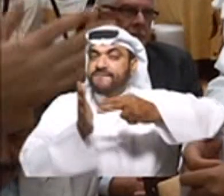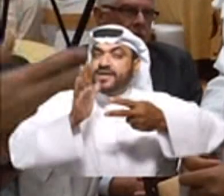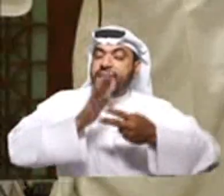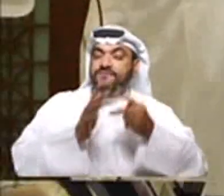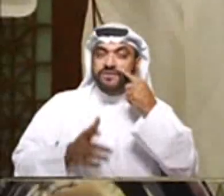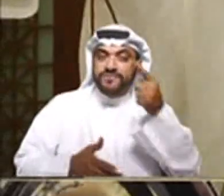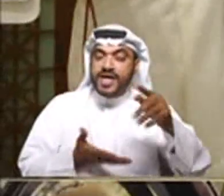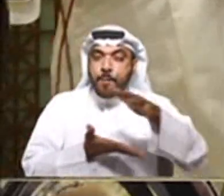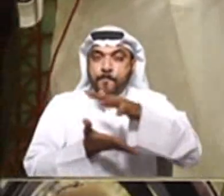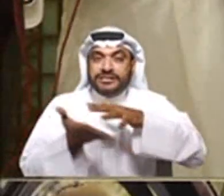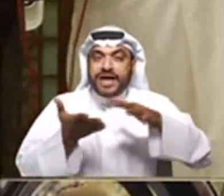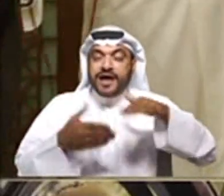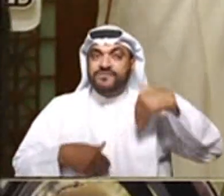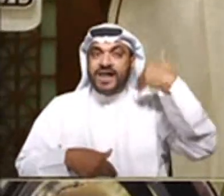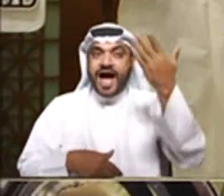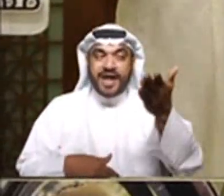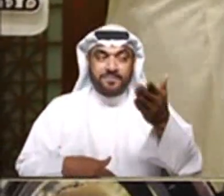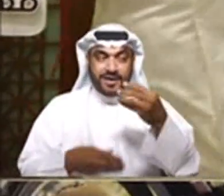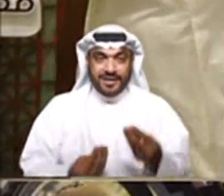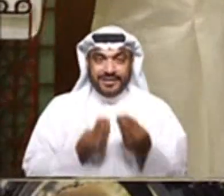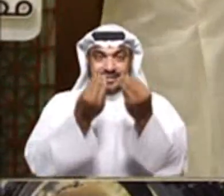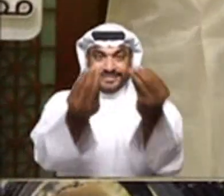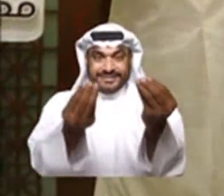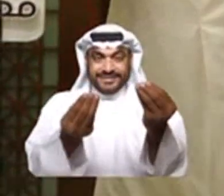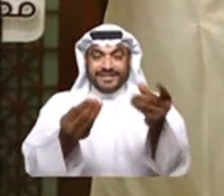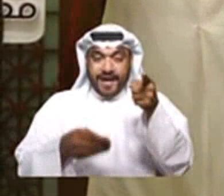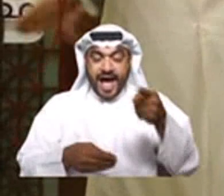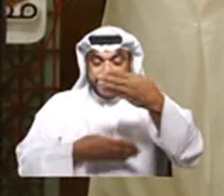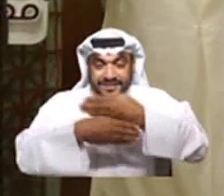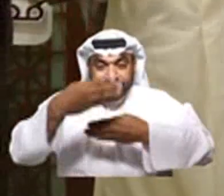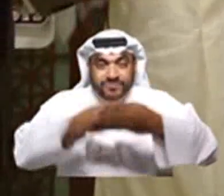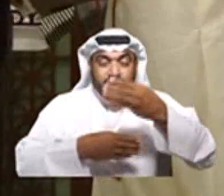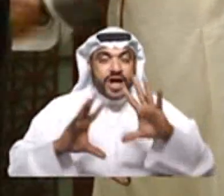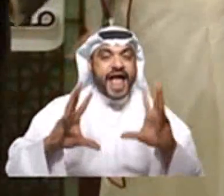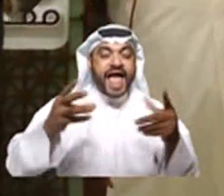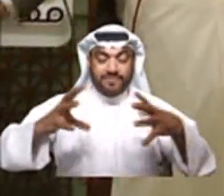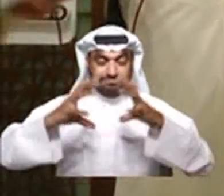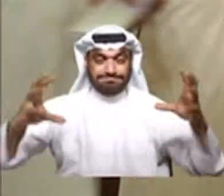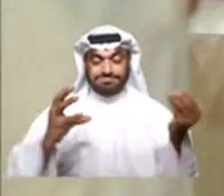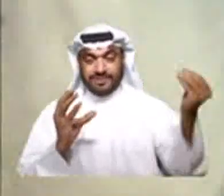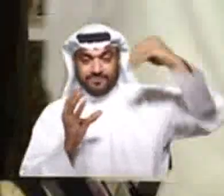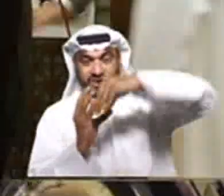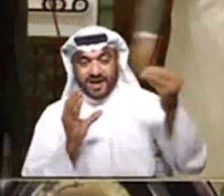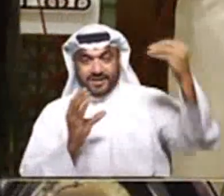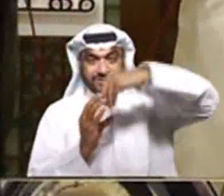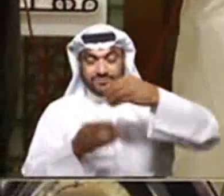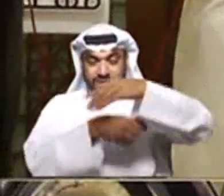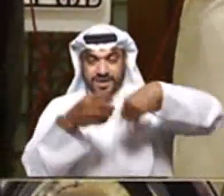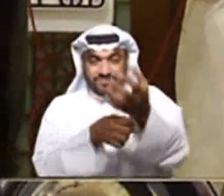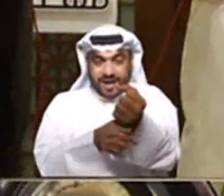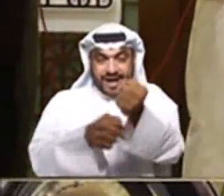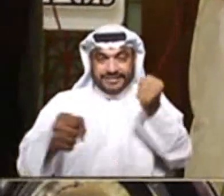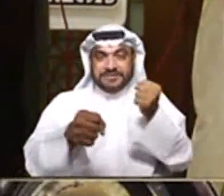منها المجتمعات. هو عبارة عن أكياس مصممة بحيث أن هي أقدر أعبيها